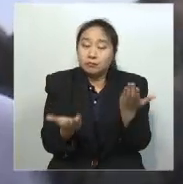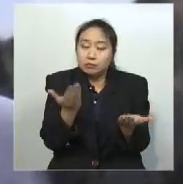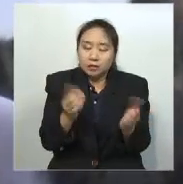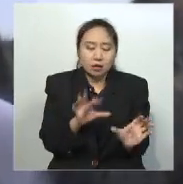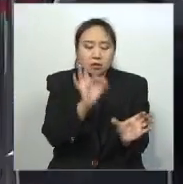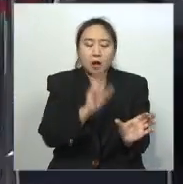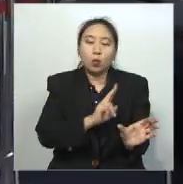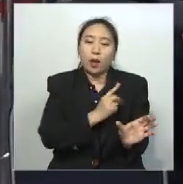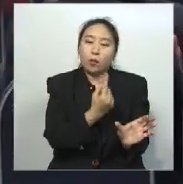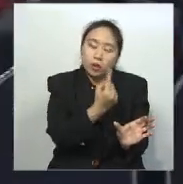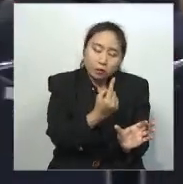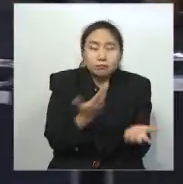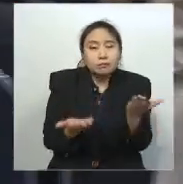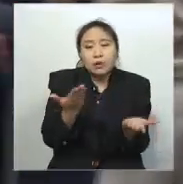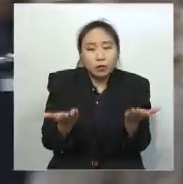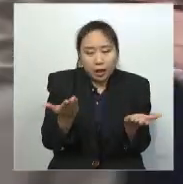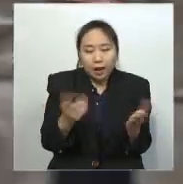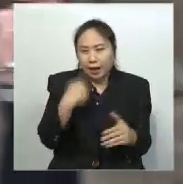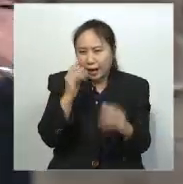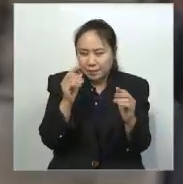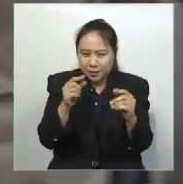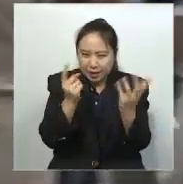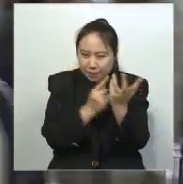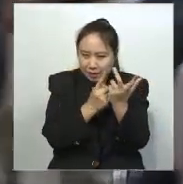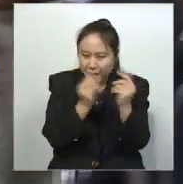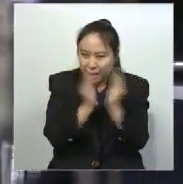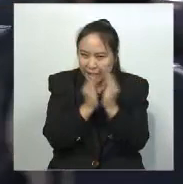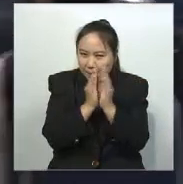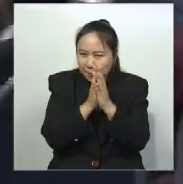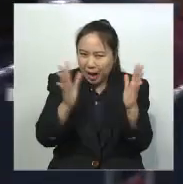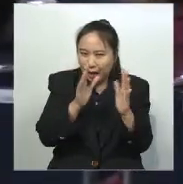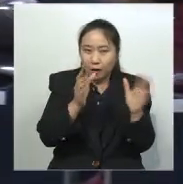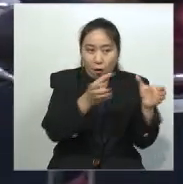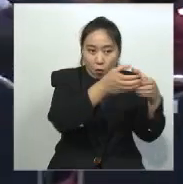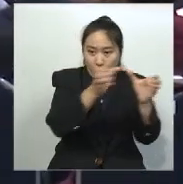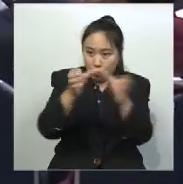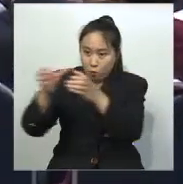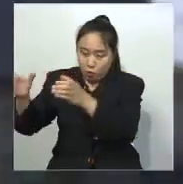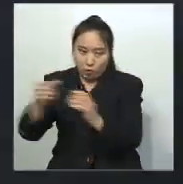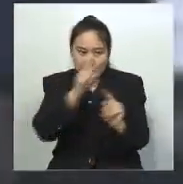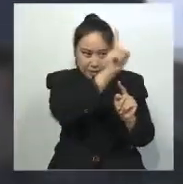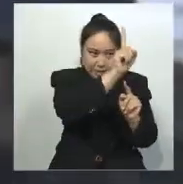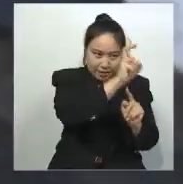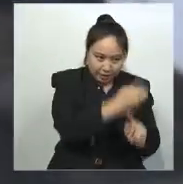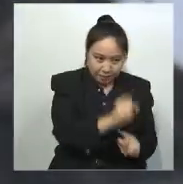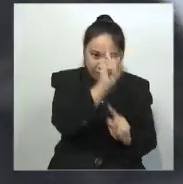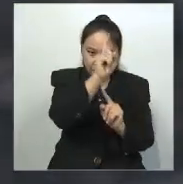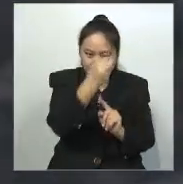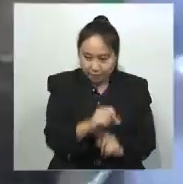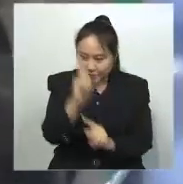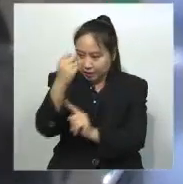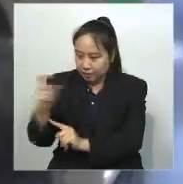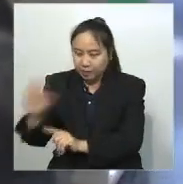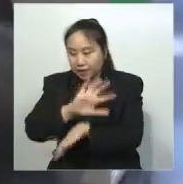งหมายเลขเดียวก็ได้ผู้ที่ได้คะแนนมากที่สุดลำดับที่1ถึง10ของแต่ละกลุ่มจะเป็น200รายชื่อที่ส่งให้คสช.